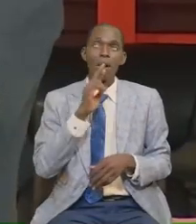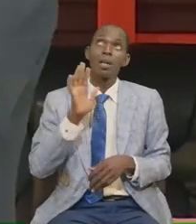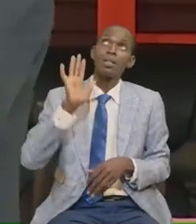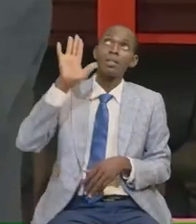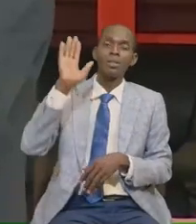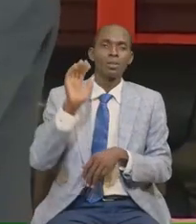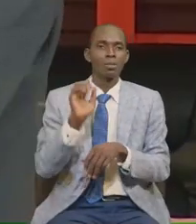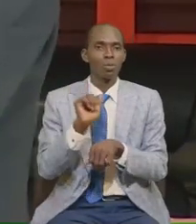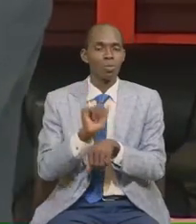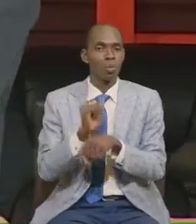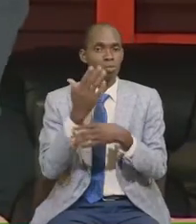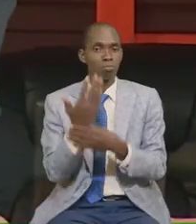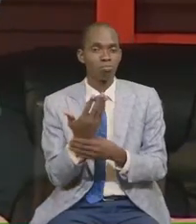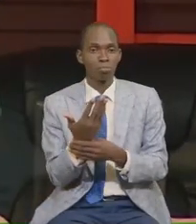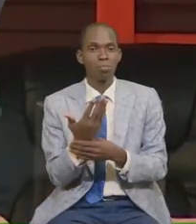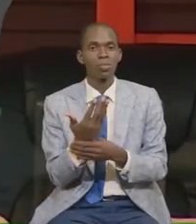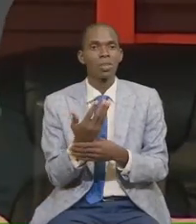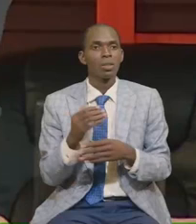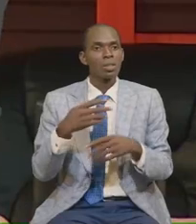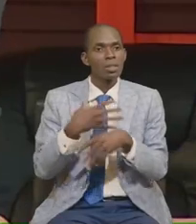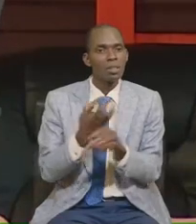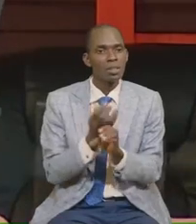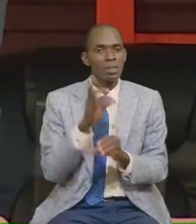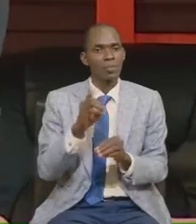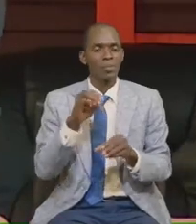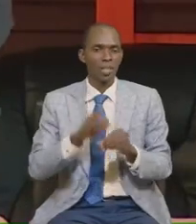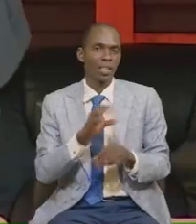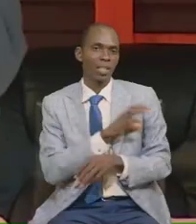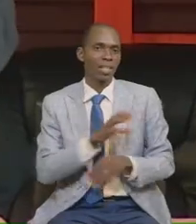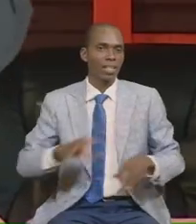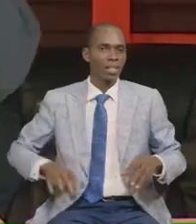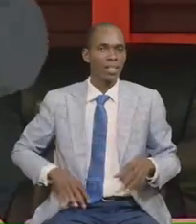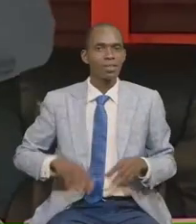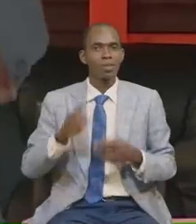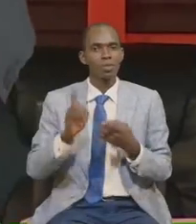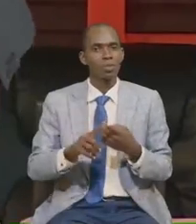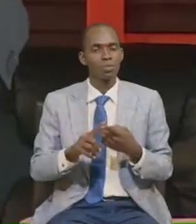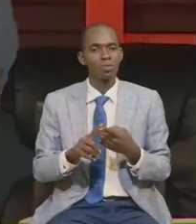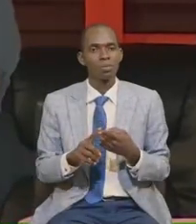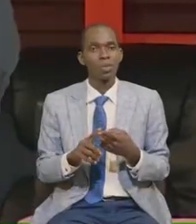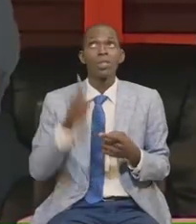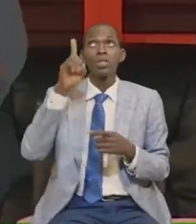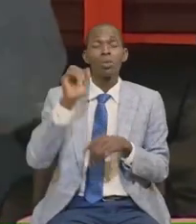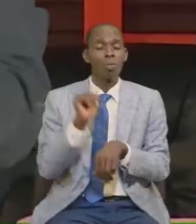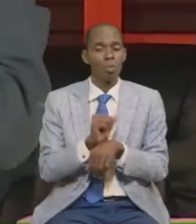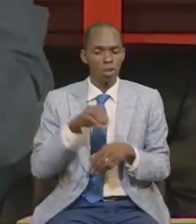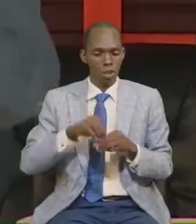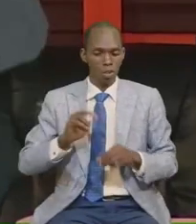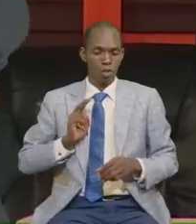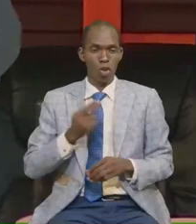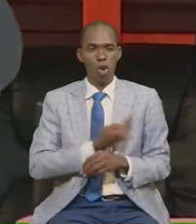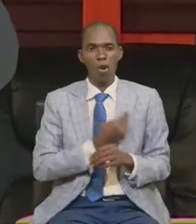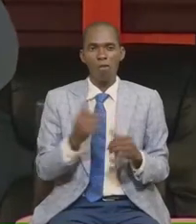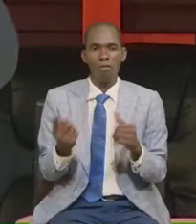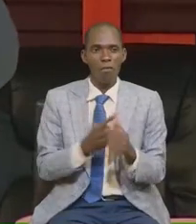été créés en Jésus-Christ pour... Il agit en nous d'abord. Il œuvre en